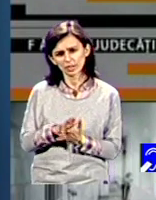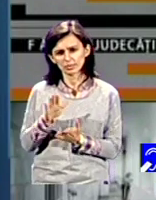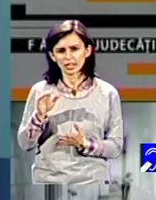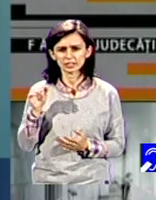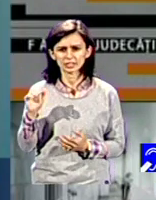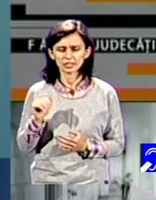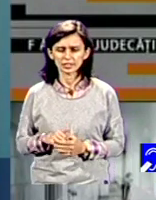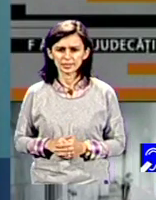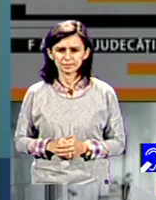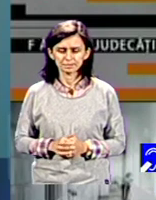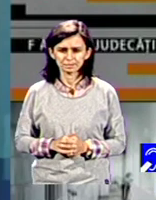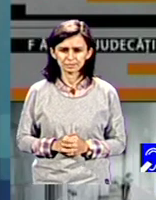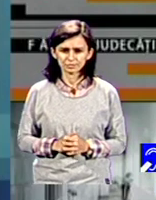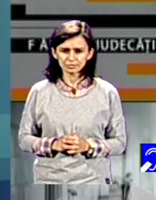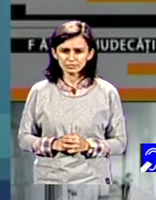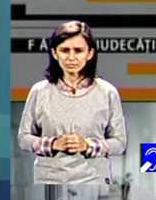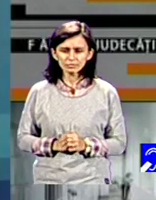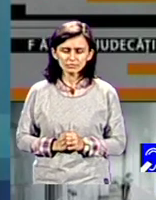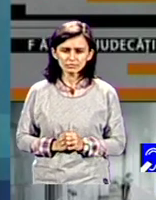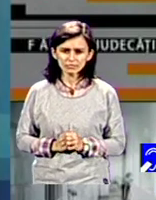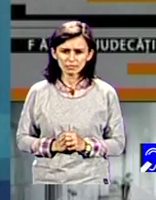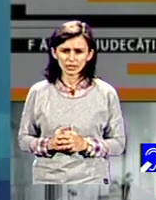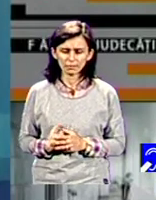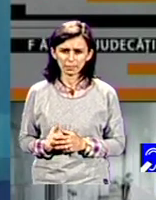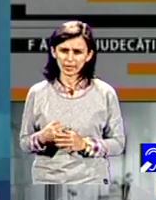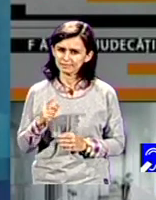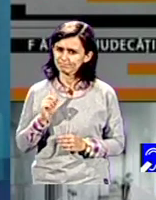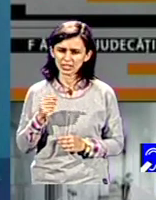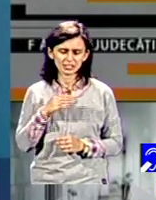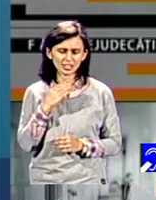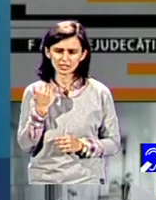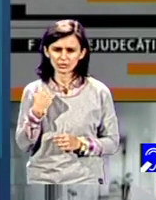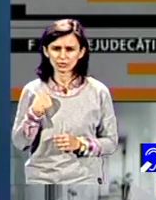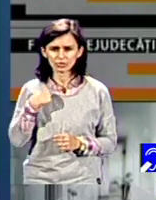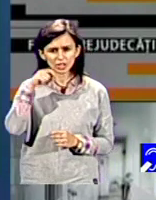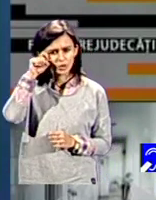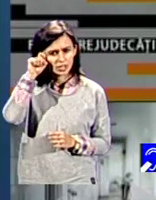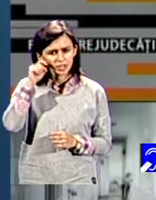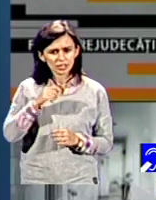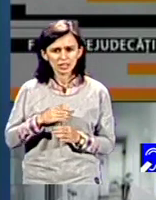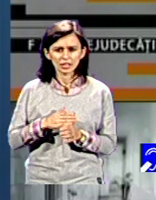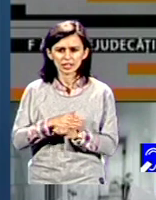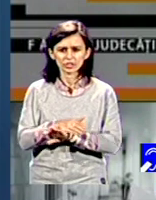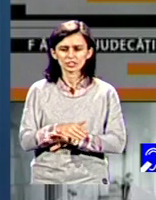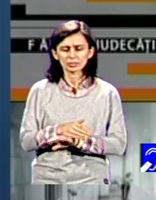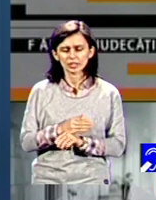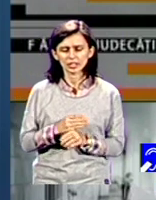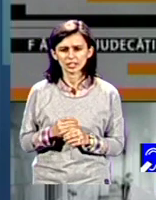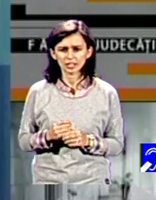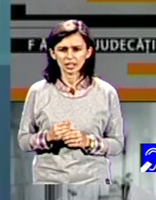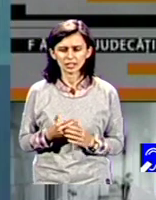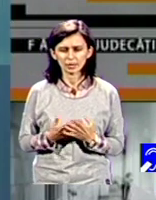nu este suficienta eu consider ca asigurarea accesibilității în sensul propriu literar al cuvântului